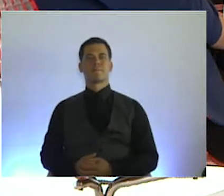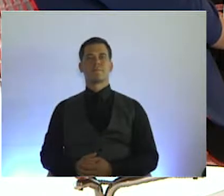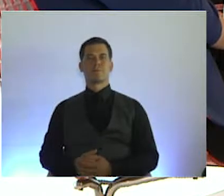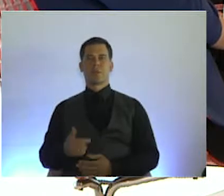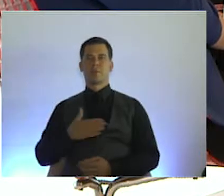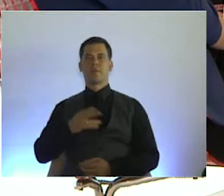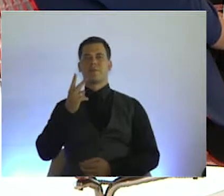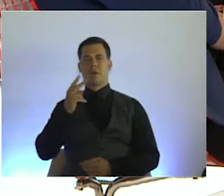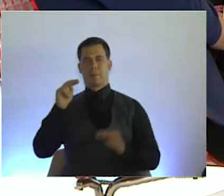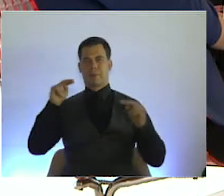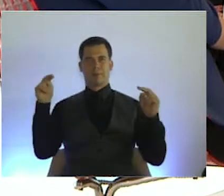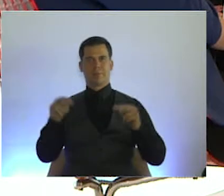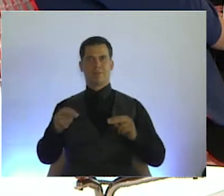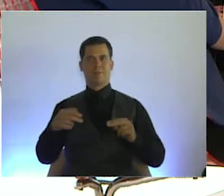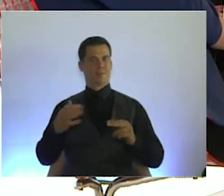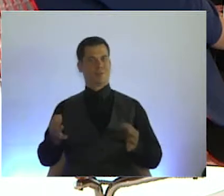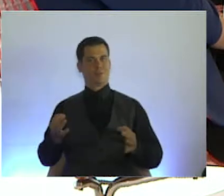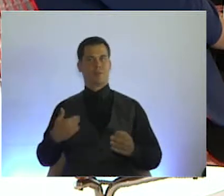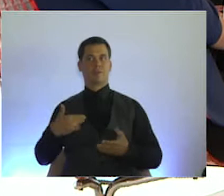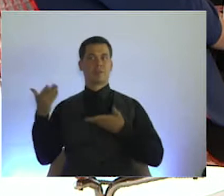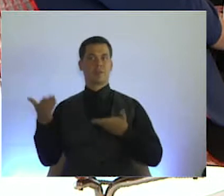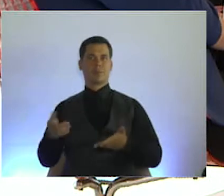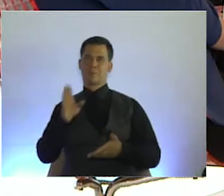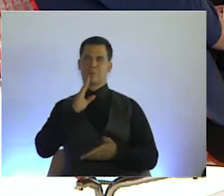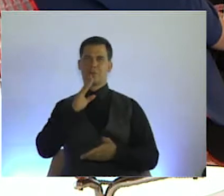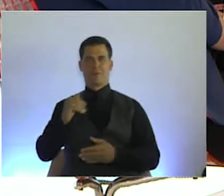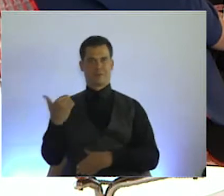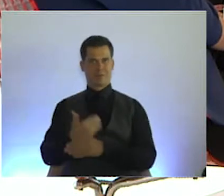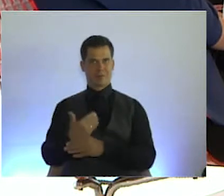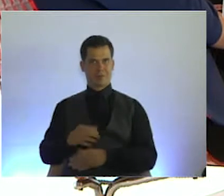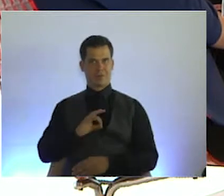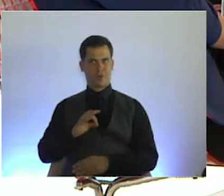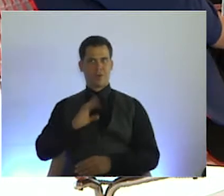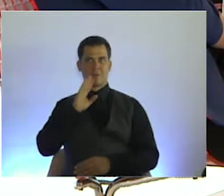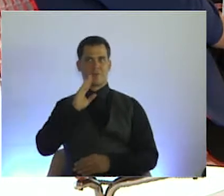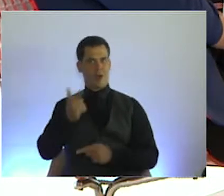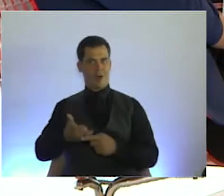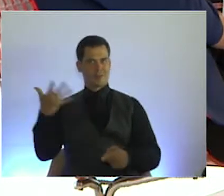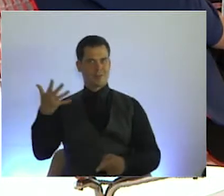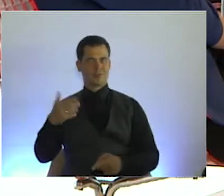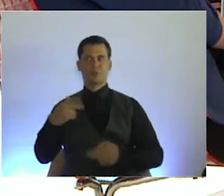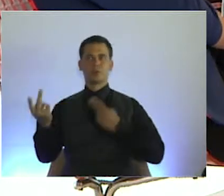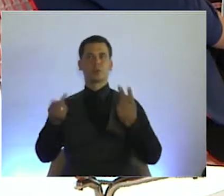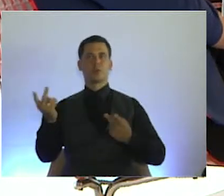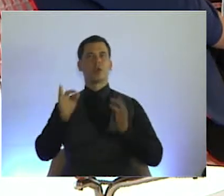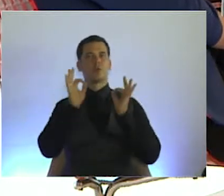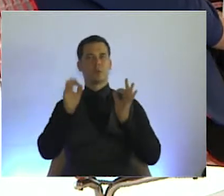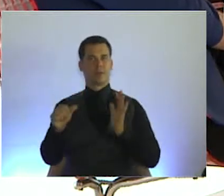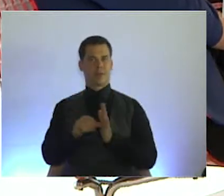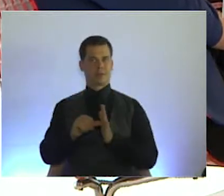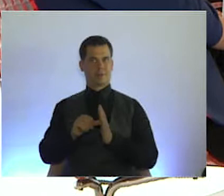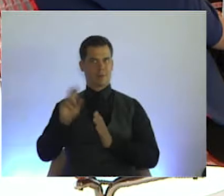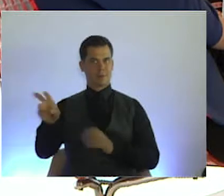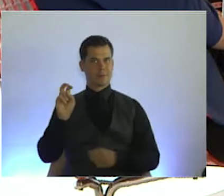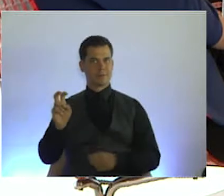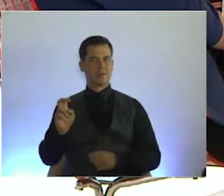dwóch perspektyw, jak rozumiem, tutaj dzisiaj jestem tego drapieżnego przedsiębiorcy, który szuka dobrych kandydatów i